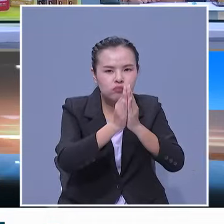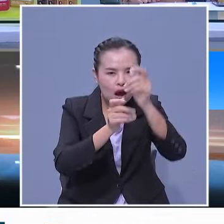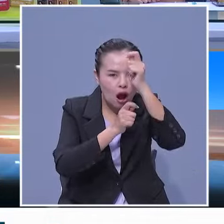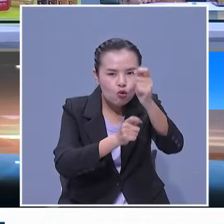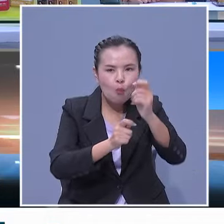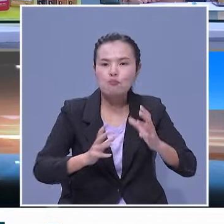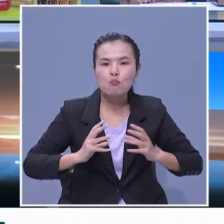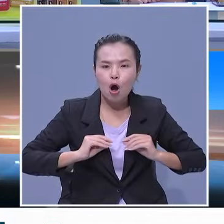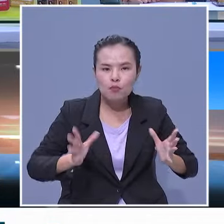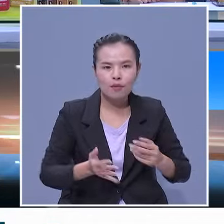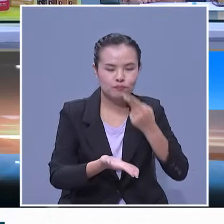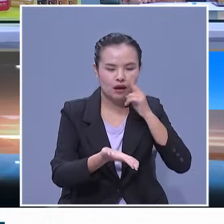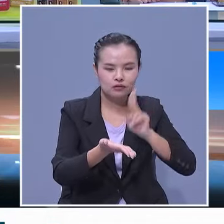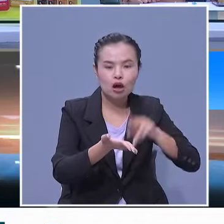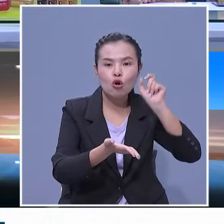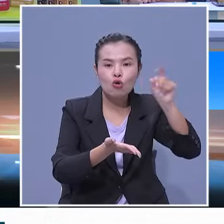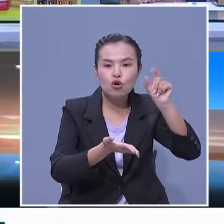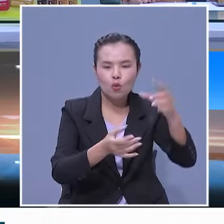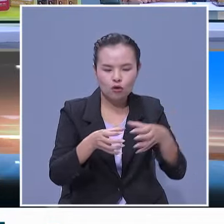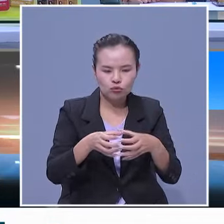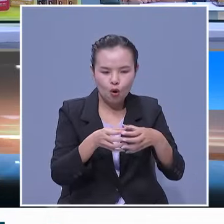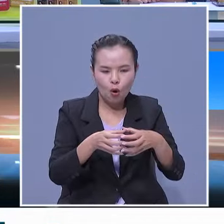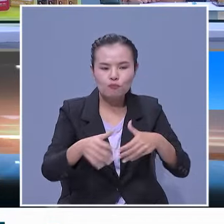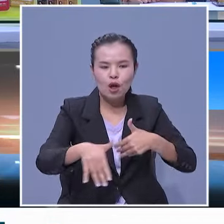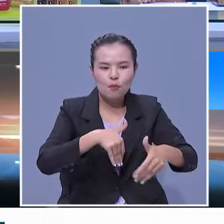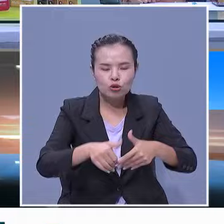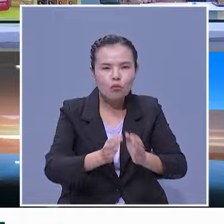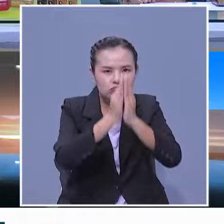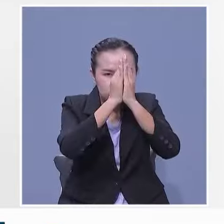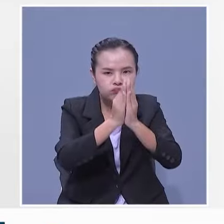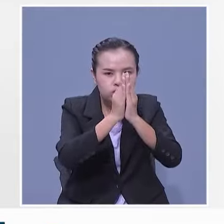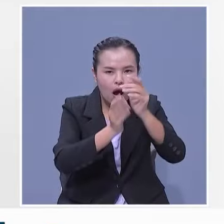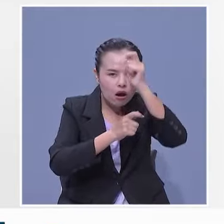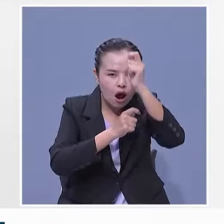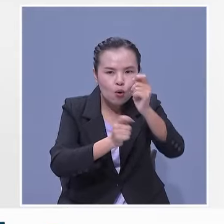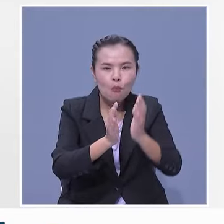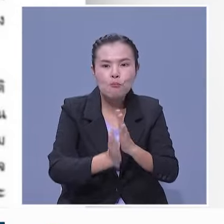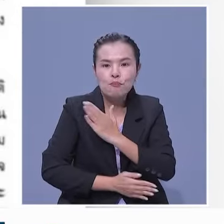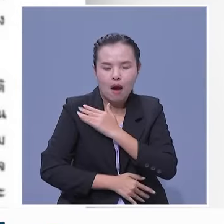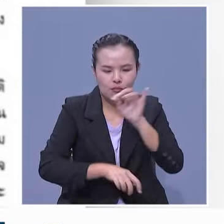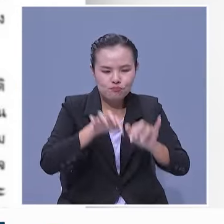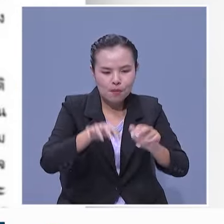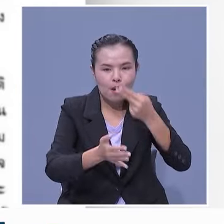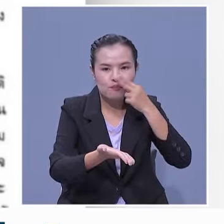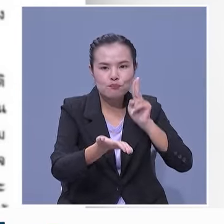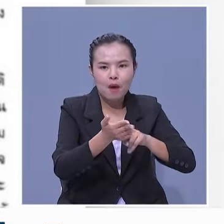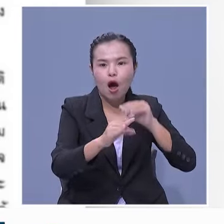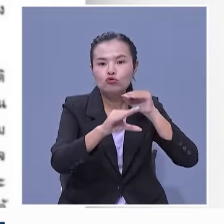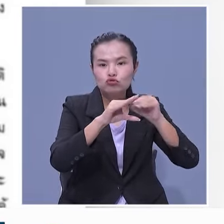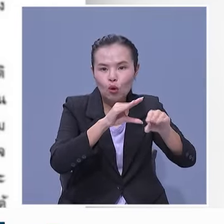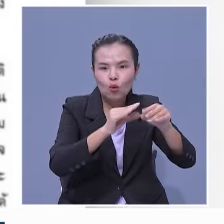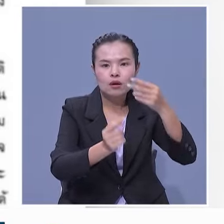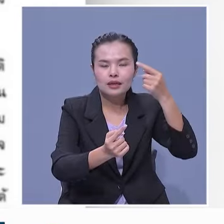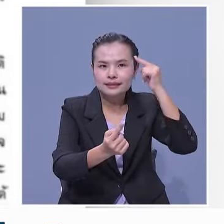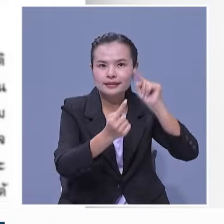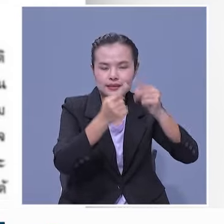ท่านผู้ชมครับไปดูหนังสือด่วนที่คณะศิษยานุศิษย์นะครับหลวงตามหาบัวญาณสัมปันโนทำขึ้นมาส่งถึงนายกรัฐมนตรีแพ